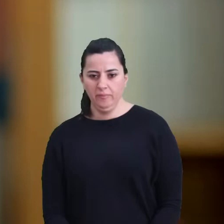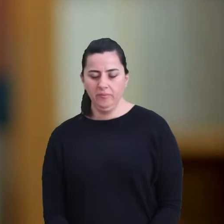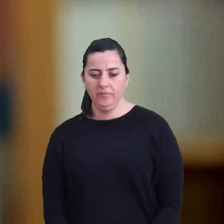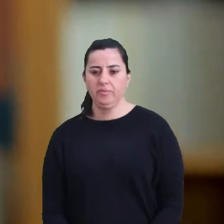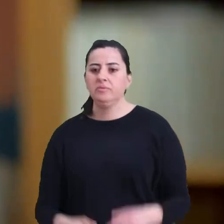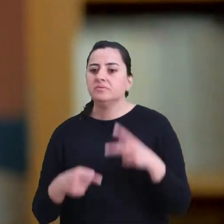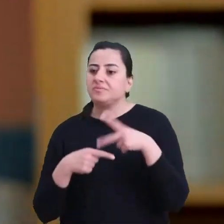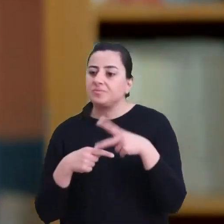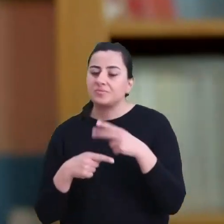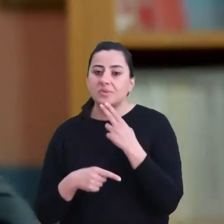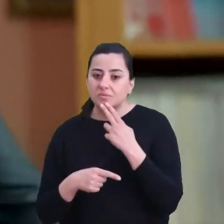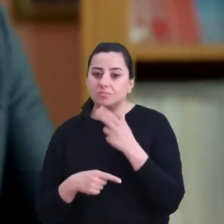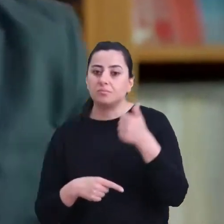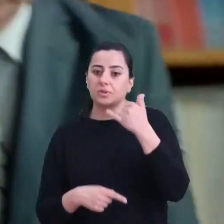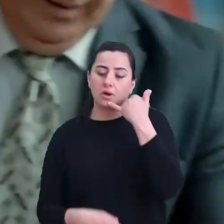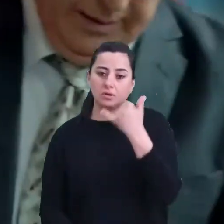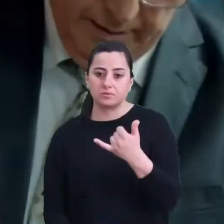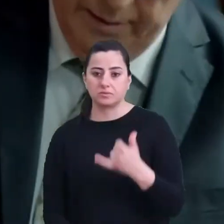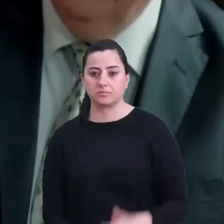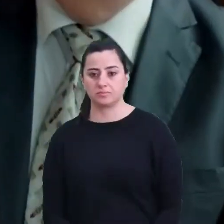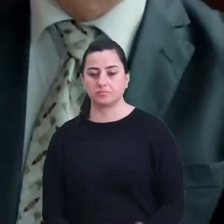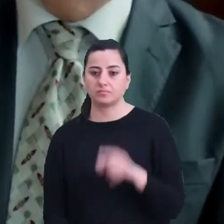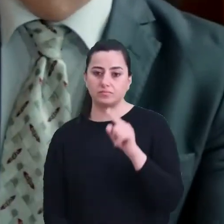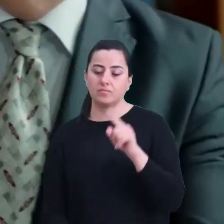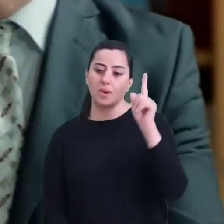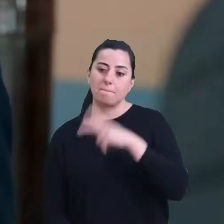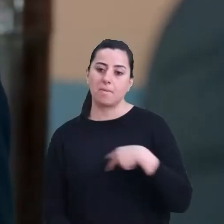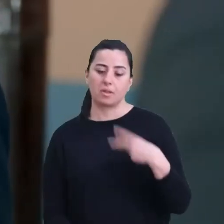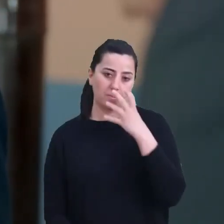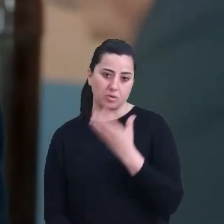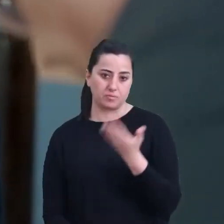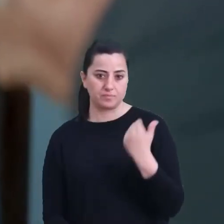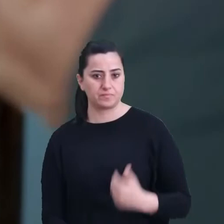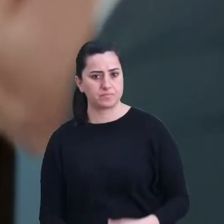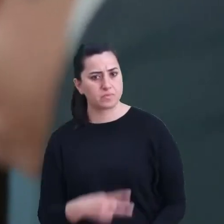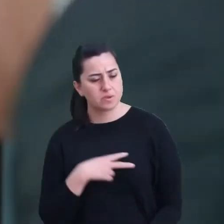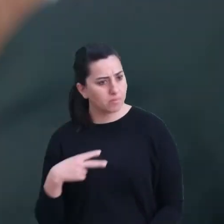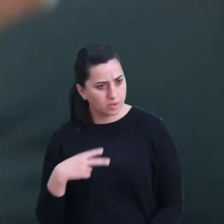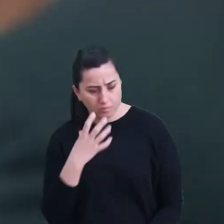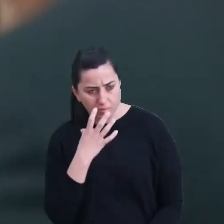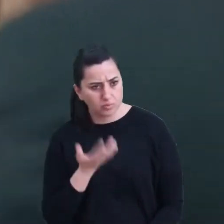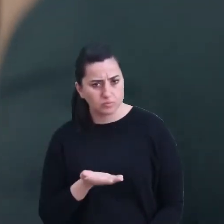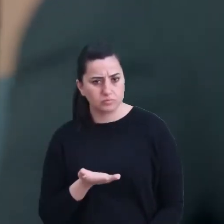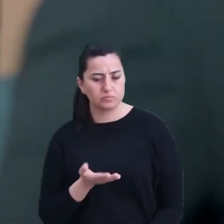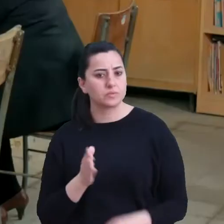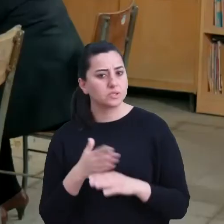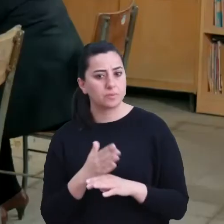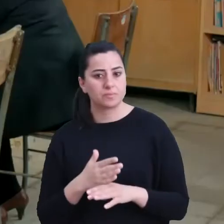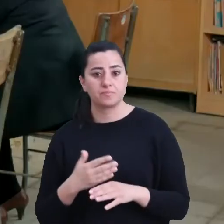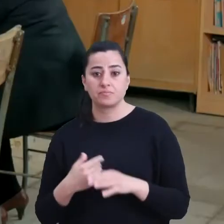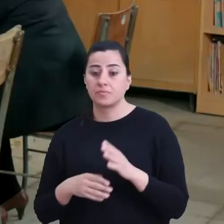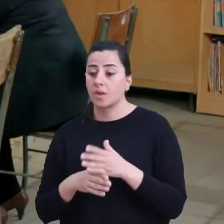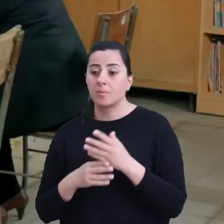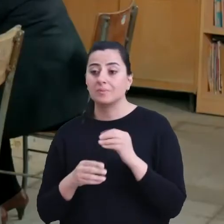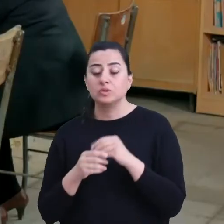Zümrüt Hanım. Başkan aradı az önce. Sizi belediyeye bekliyormuş. Belediyeye mi? Neden? Vallahi